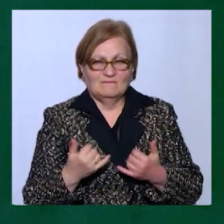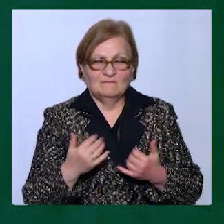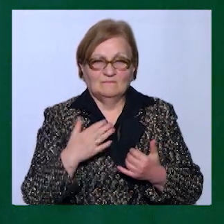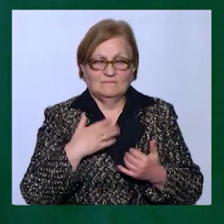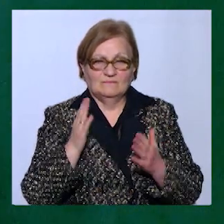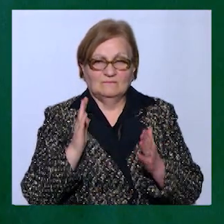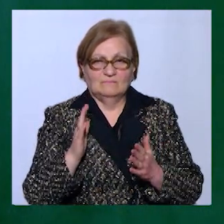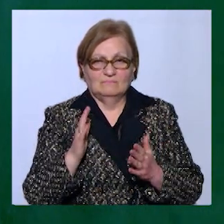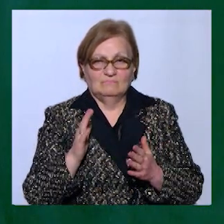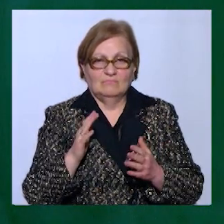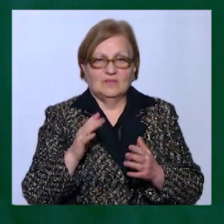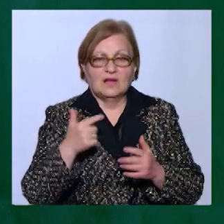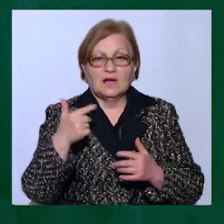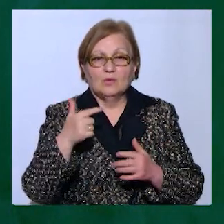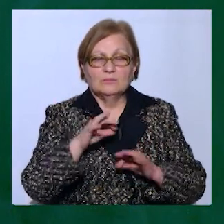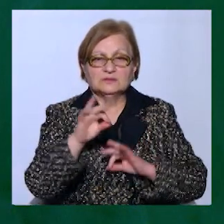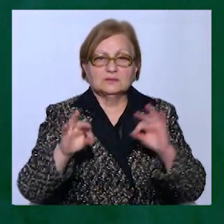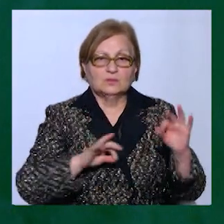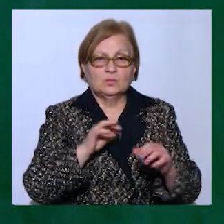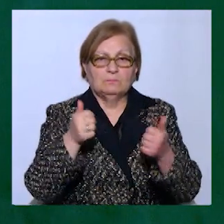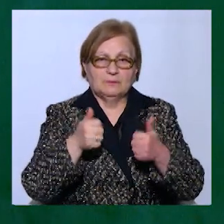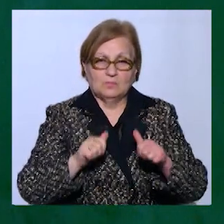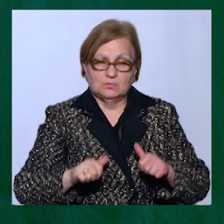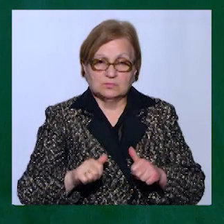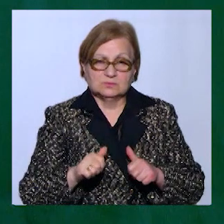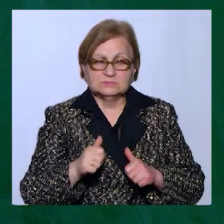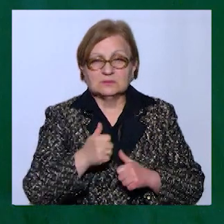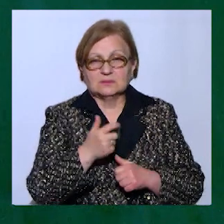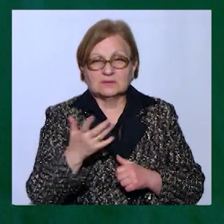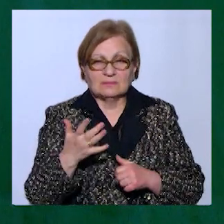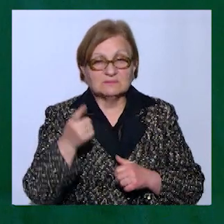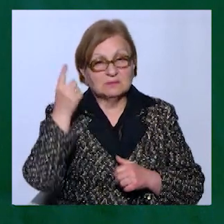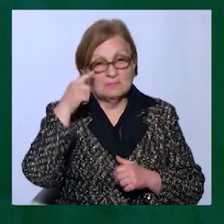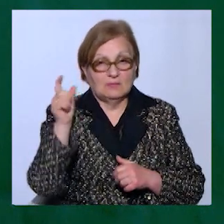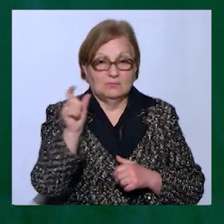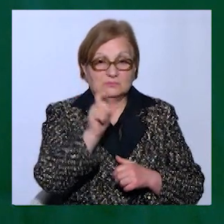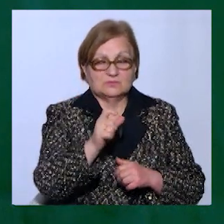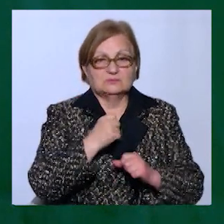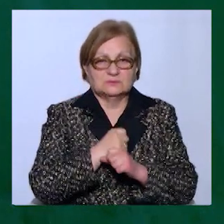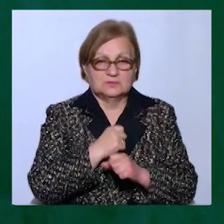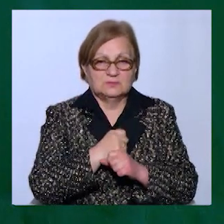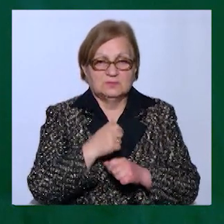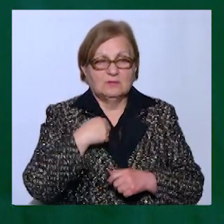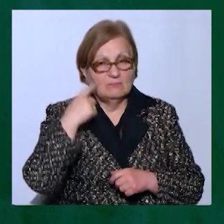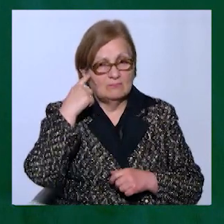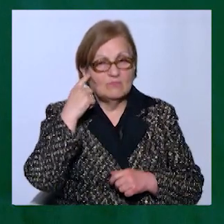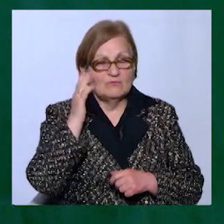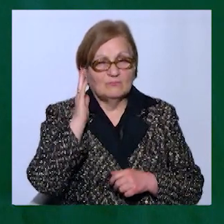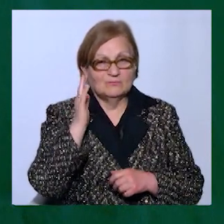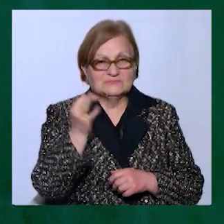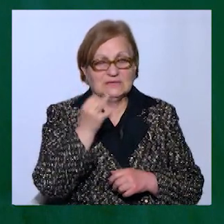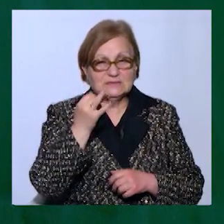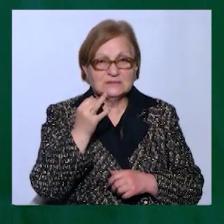შევეხებით გეომეტრიულ ფიგურებს და რამდენიმე ამოცანას გავაკეთებ, ფიქრობთ, საინტერესოს და სახალისოს.